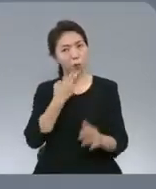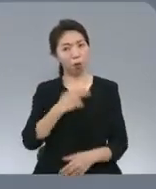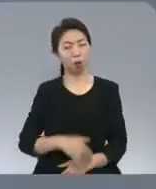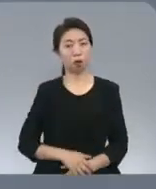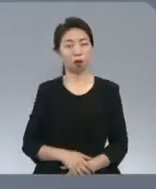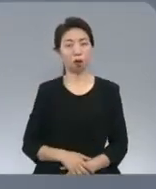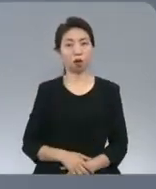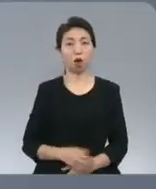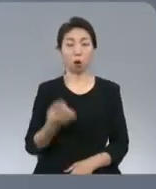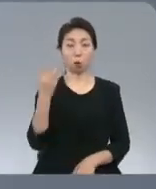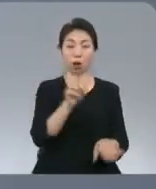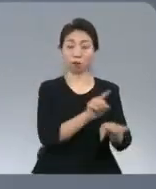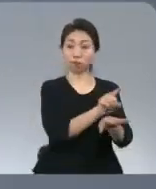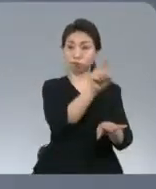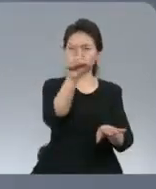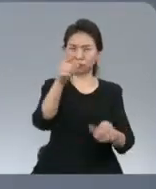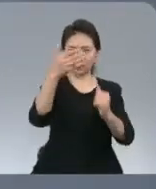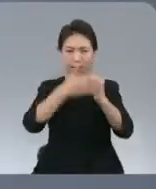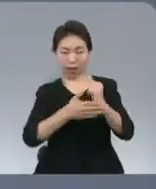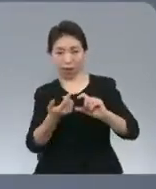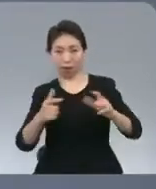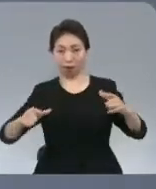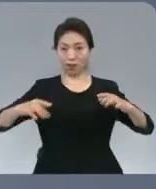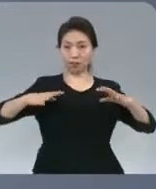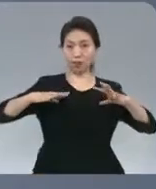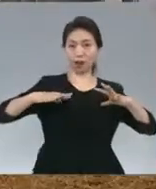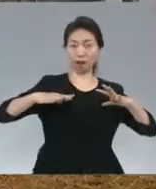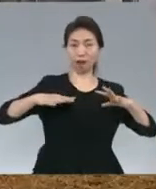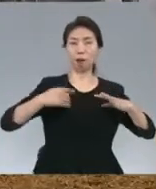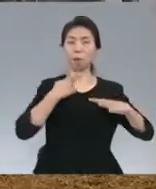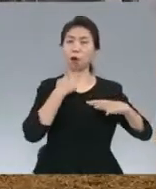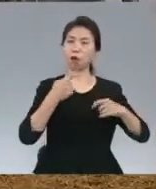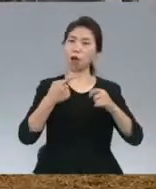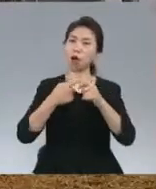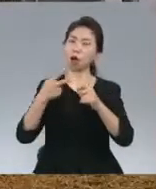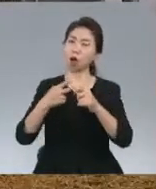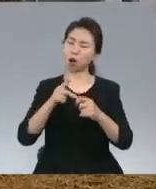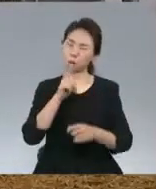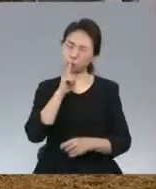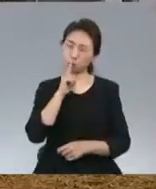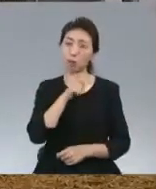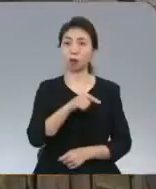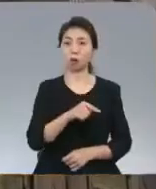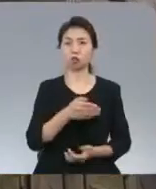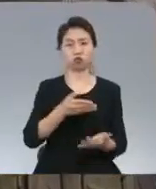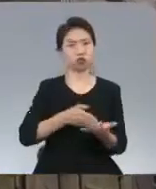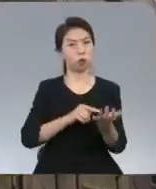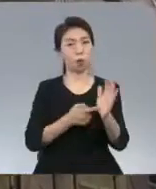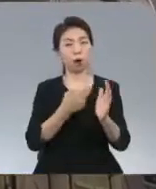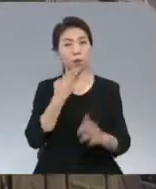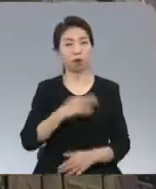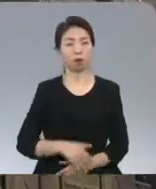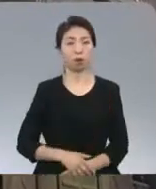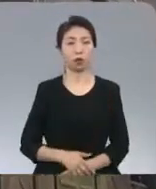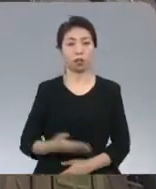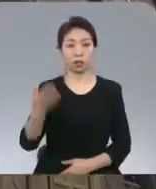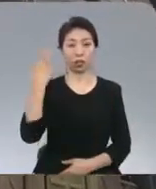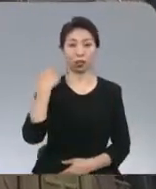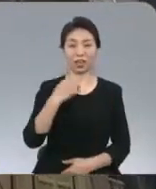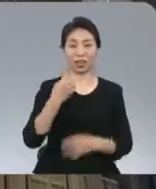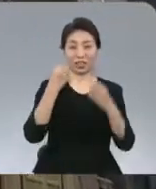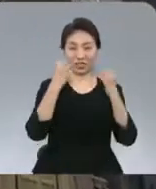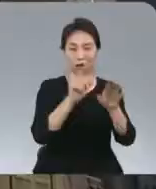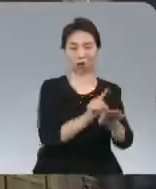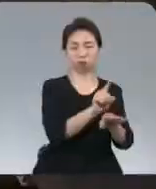slbm mà quân đội hàng Mỹ phát hiện được vào ngày mùng 7 tháng năm trước đó truyền thống nước này cũng hoàn toàn im ấn về vụ phóng tên lửa